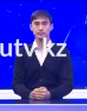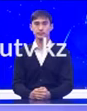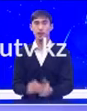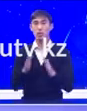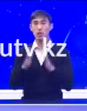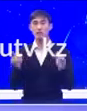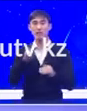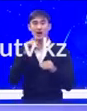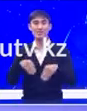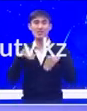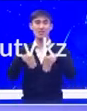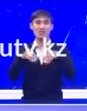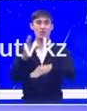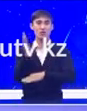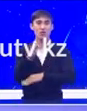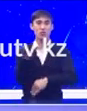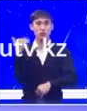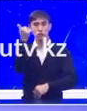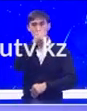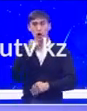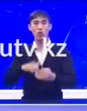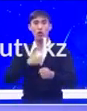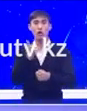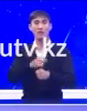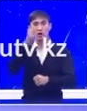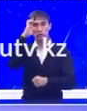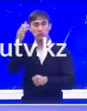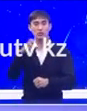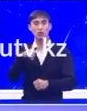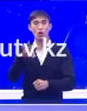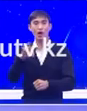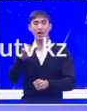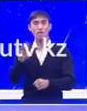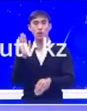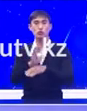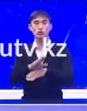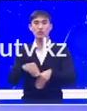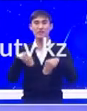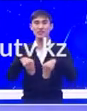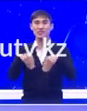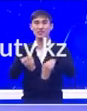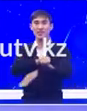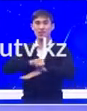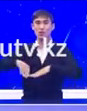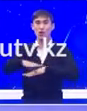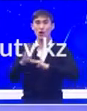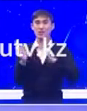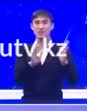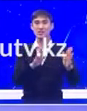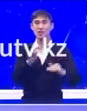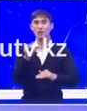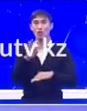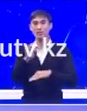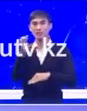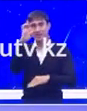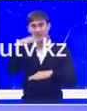масштабное озеленение в прошлом году глава государства касым-жомарт токаев поручил высадить на территории лесных фондов страны